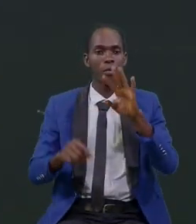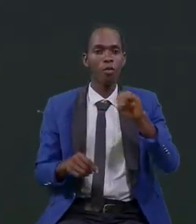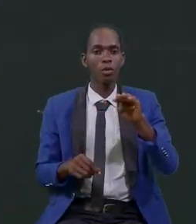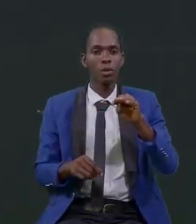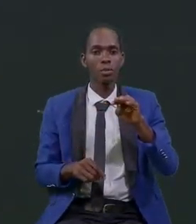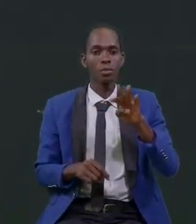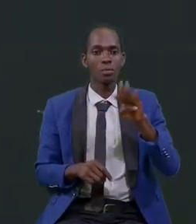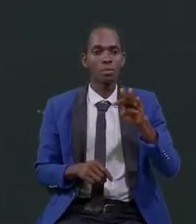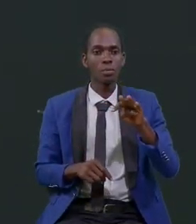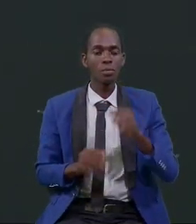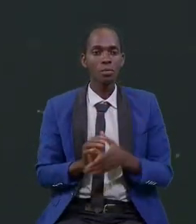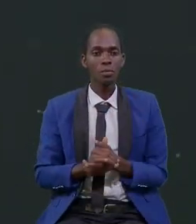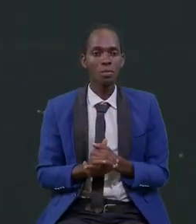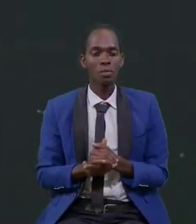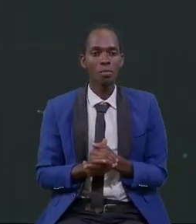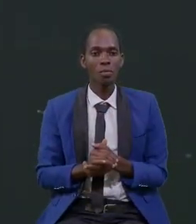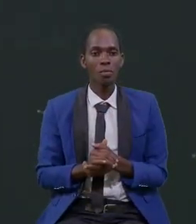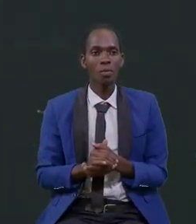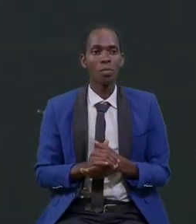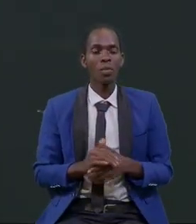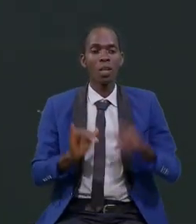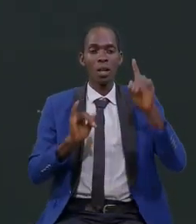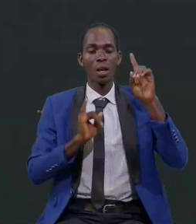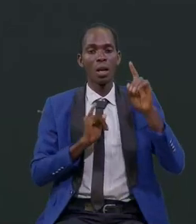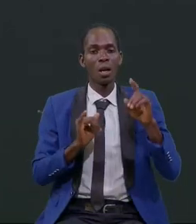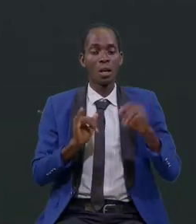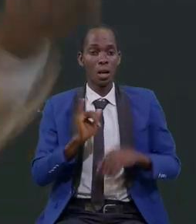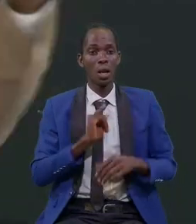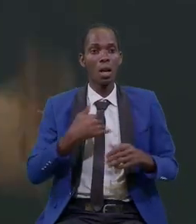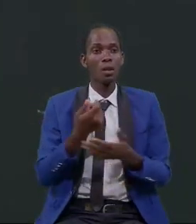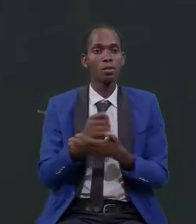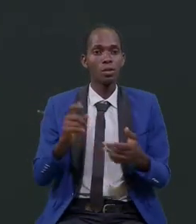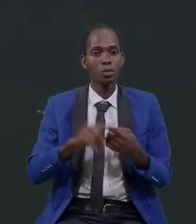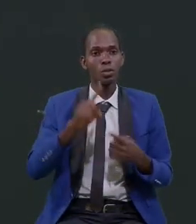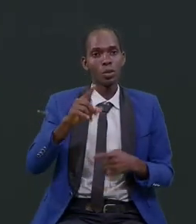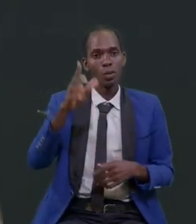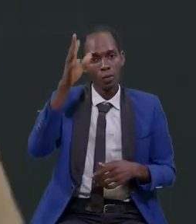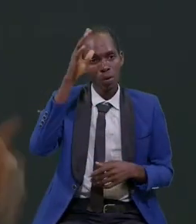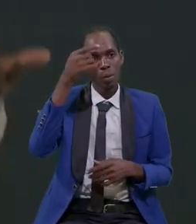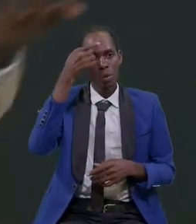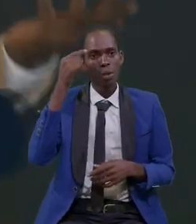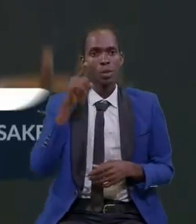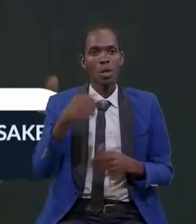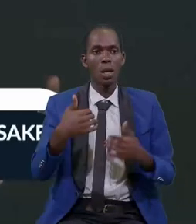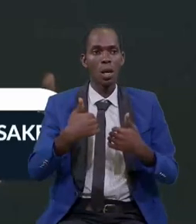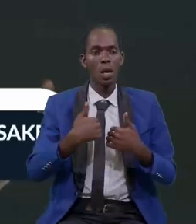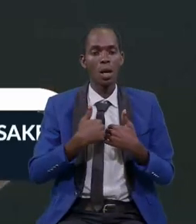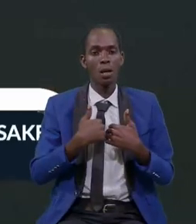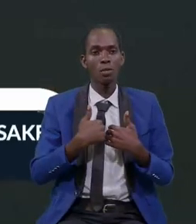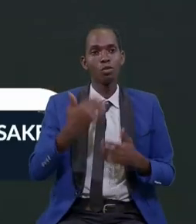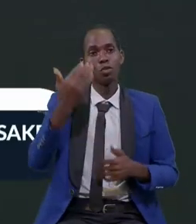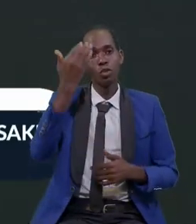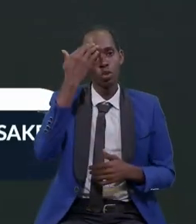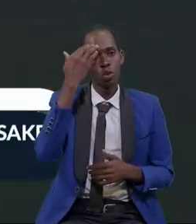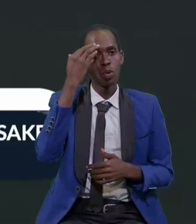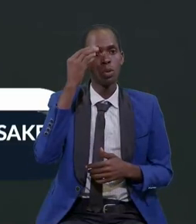Verset 14. Je vous ai écrit, Père, parce que vous avez connu celui qui est dès le